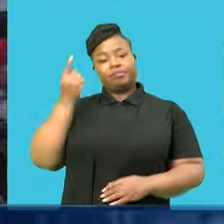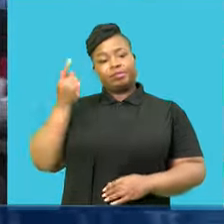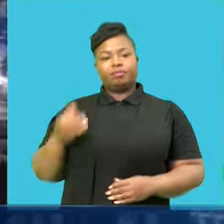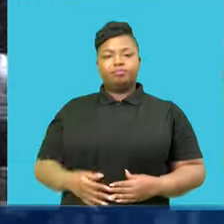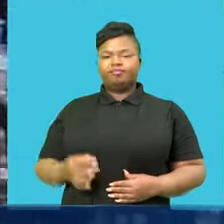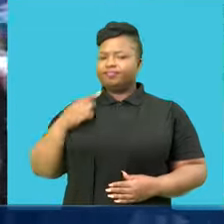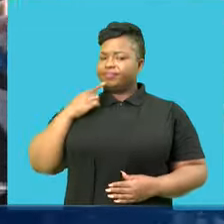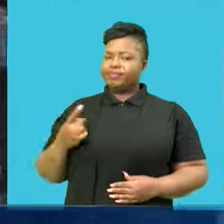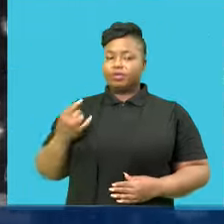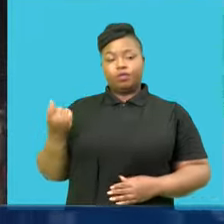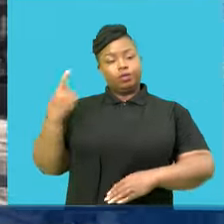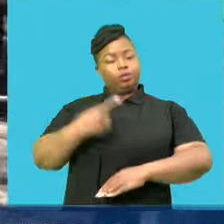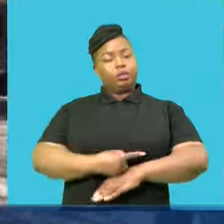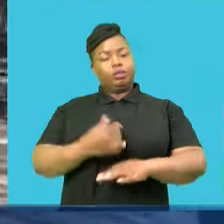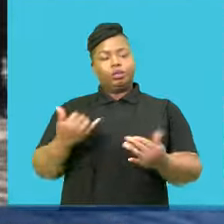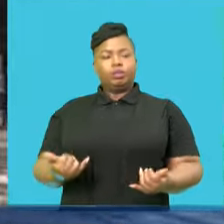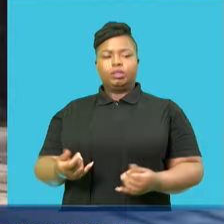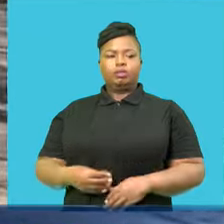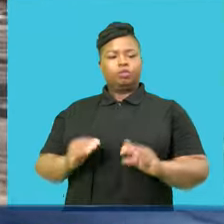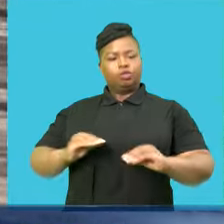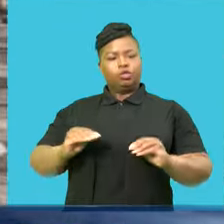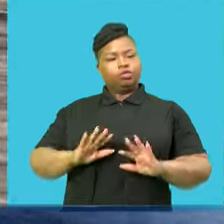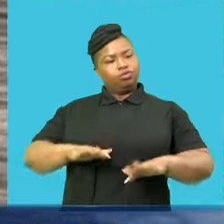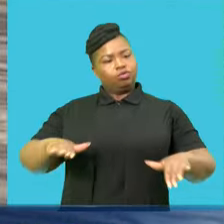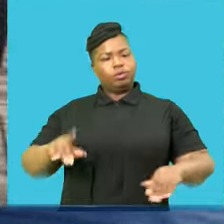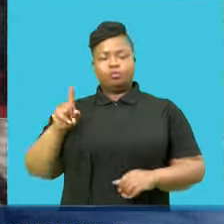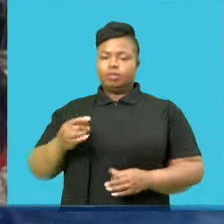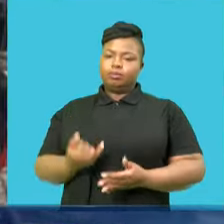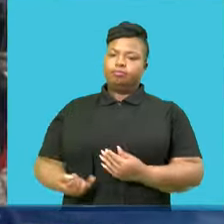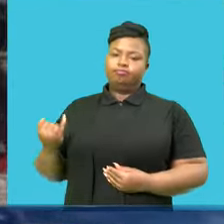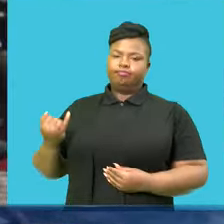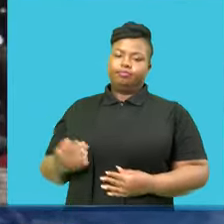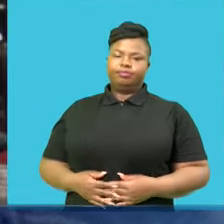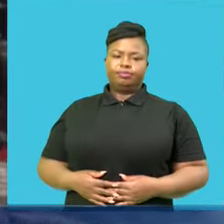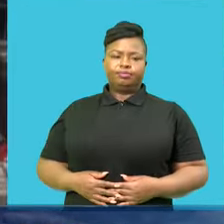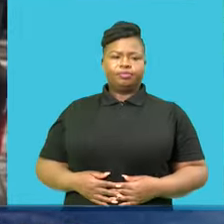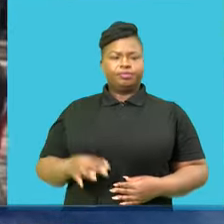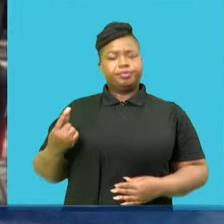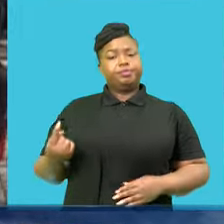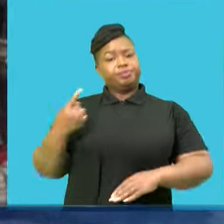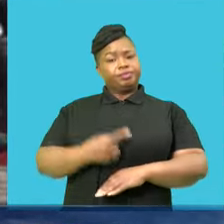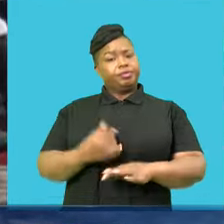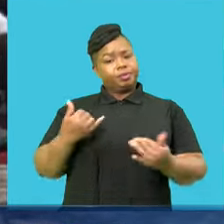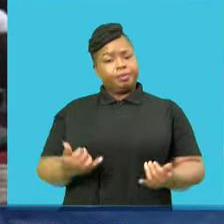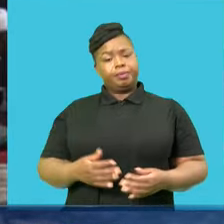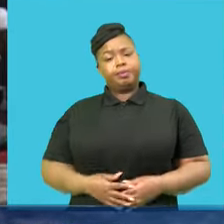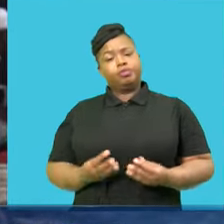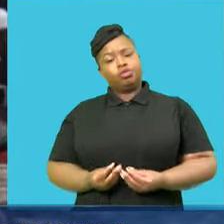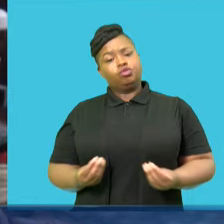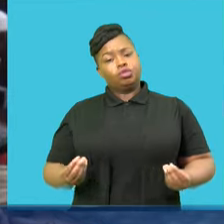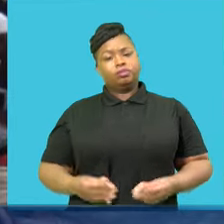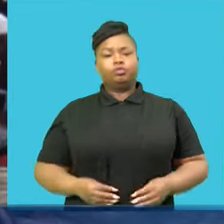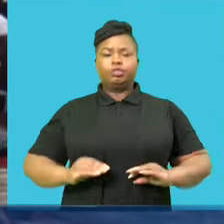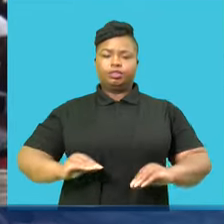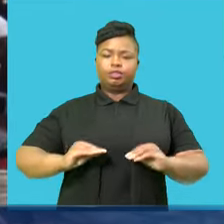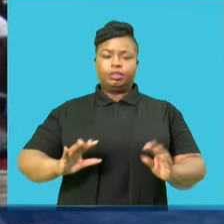uthi usuku lwanamhlanje lufundisa izingane ukuba zizimele. Usuku lwanamhlanje abantwana